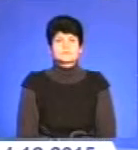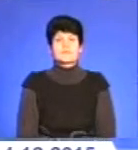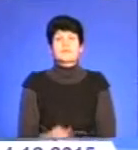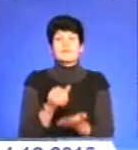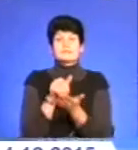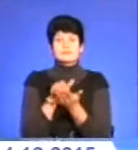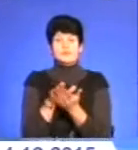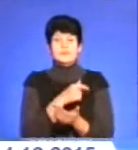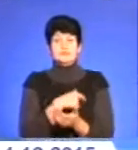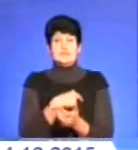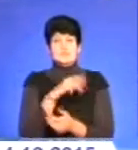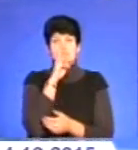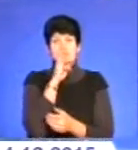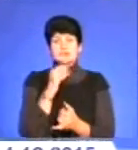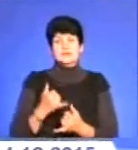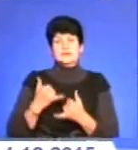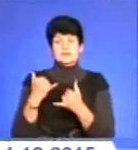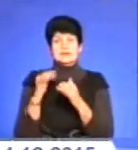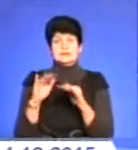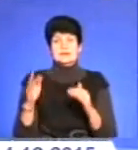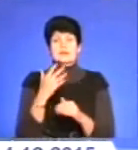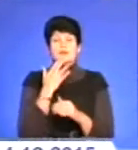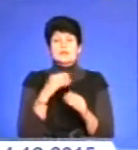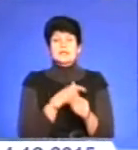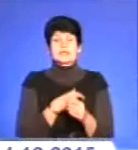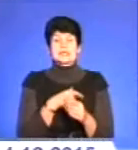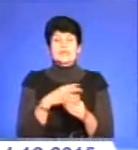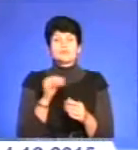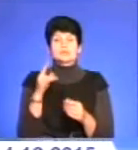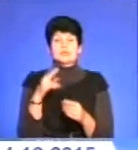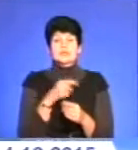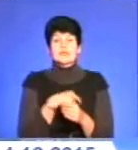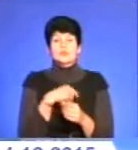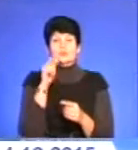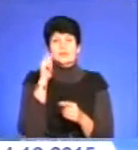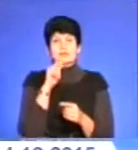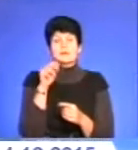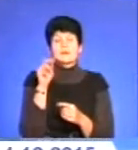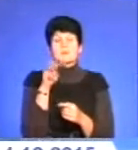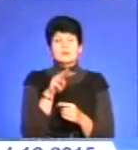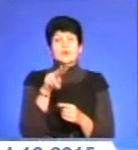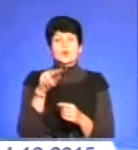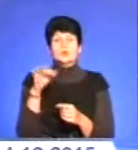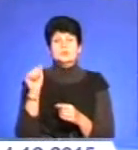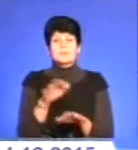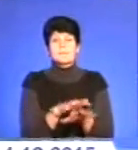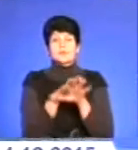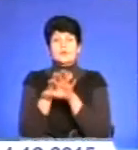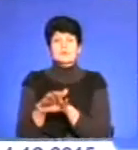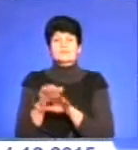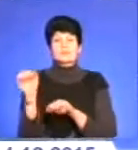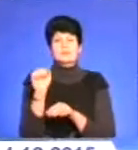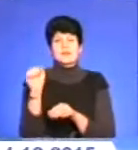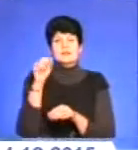Відмовився від депутатської зарплати на користь дітей. Народний депутат України Микола Люшняк уже кілька місяців перераховує свій заробіток на рахунок